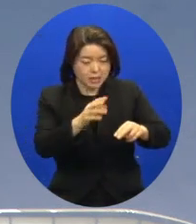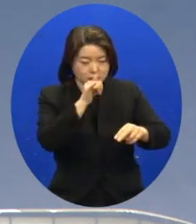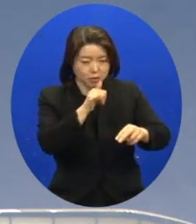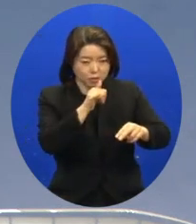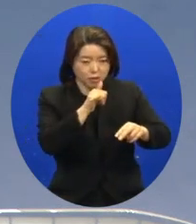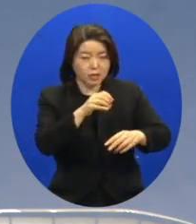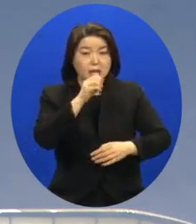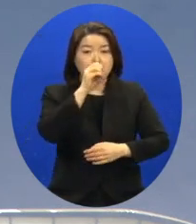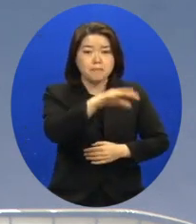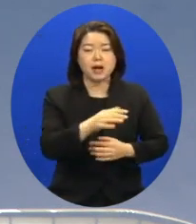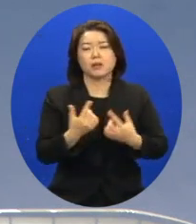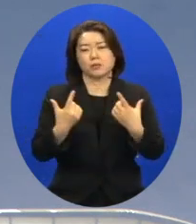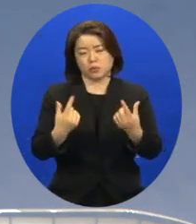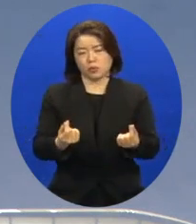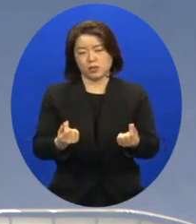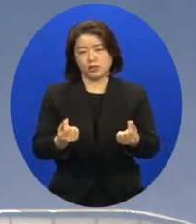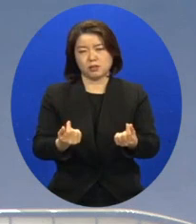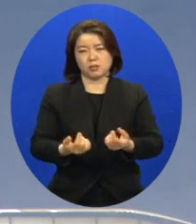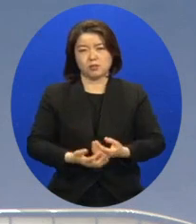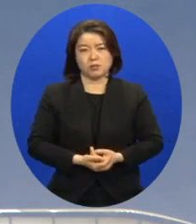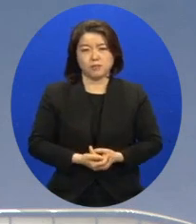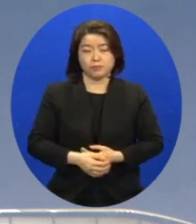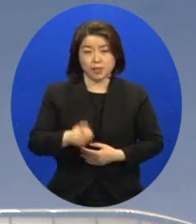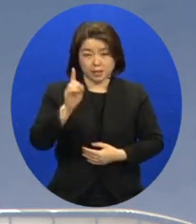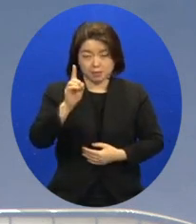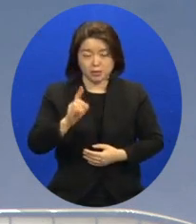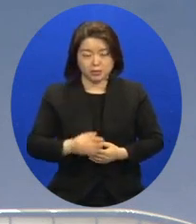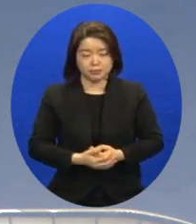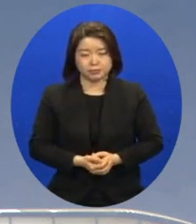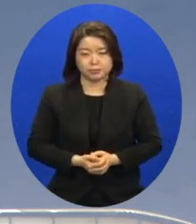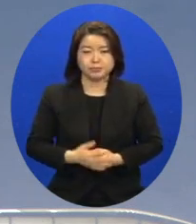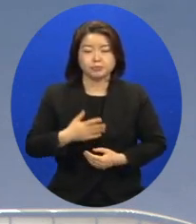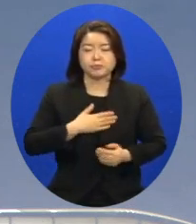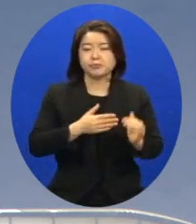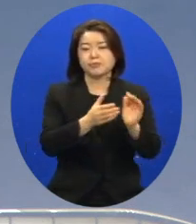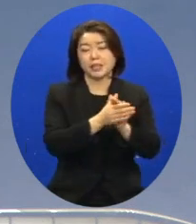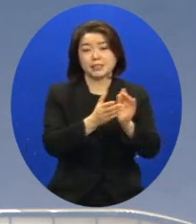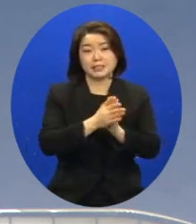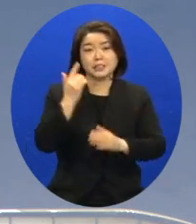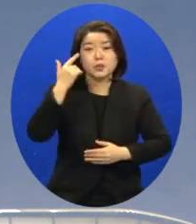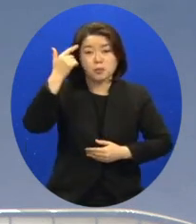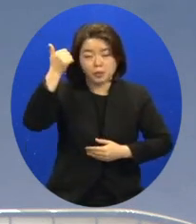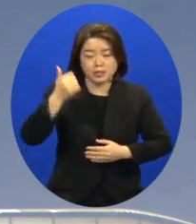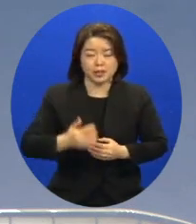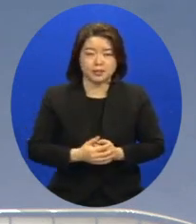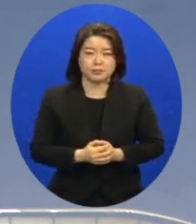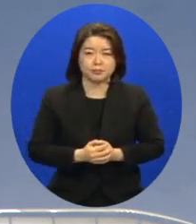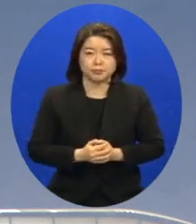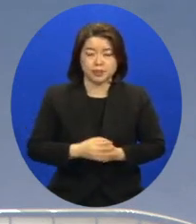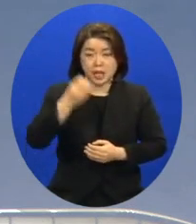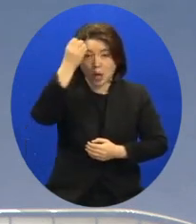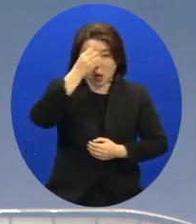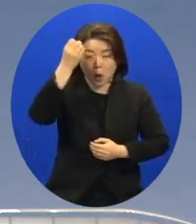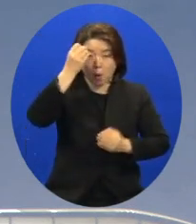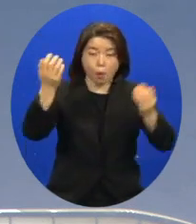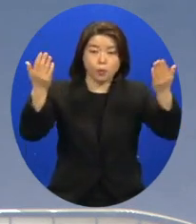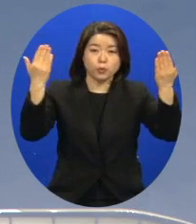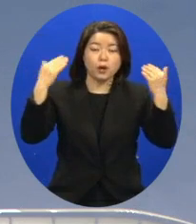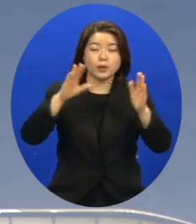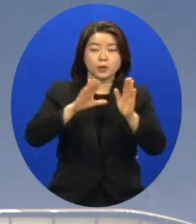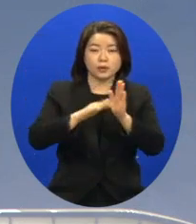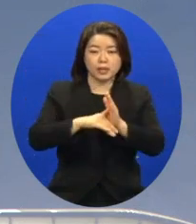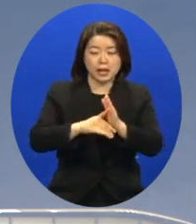이렇게 말하는 것과 똑같은 거죠. 한 번은 저희 친구 목사님이 고등학교 때 수학 선생님 이야기를